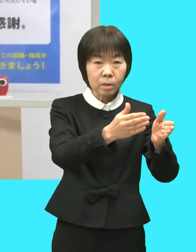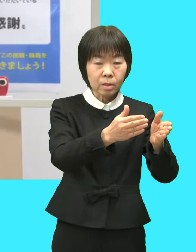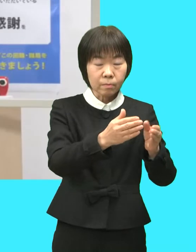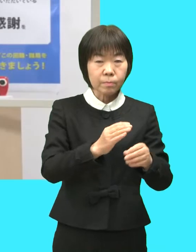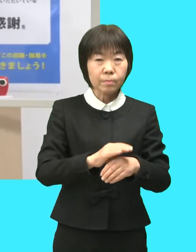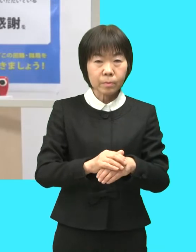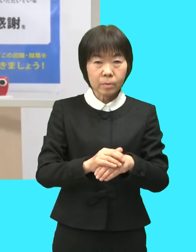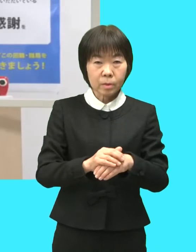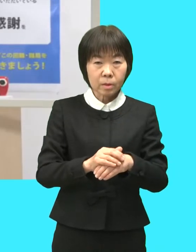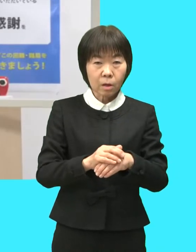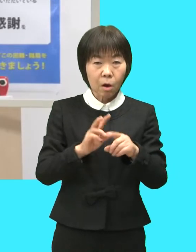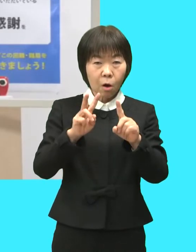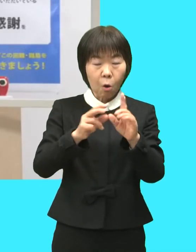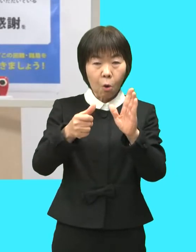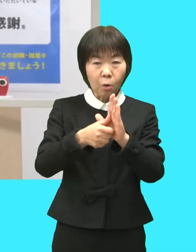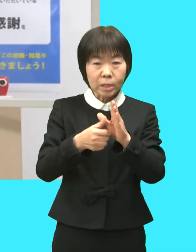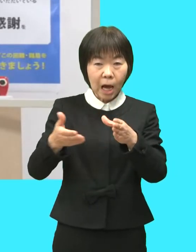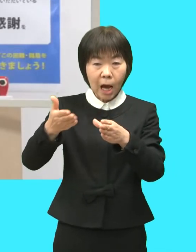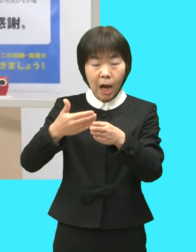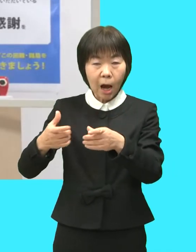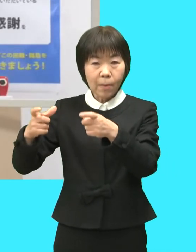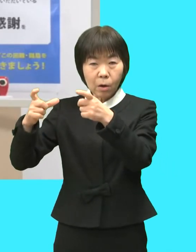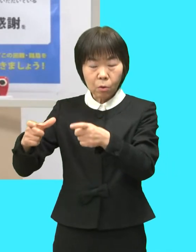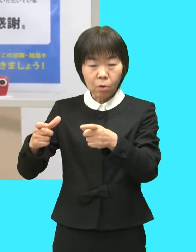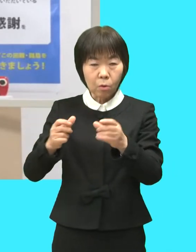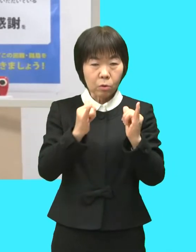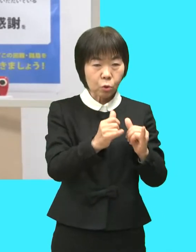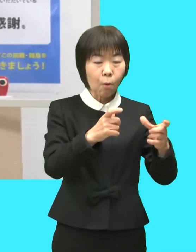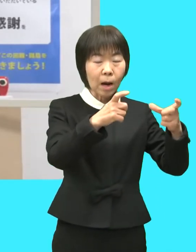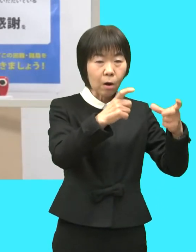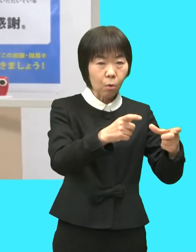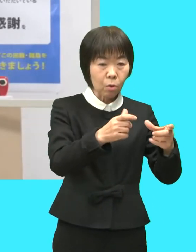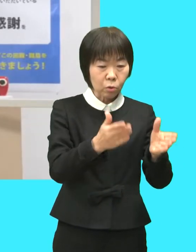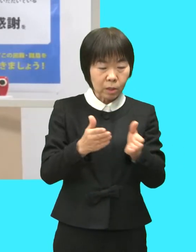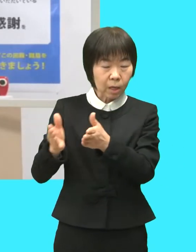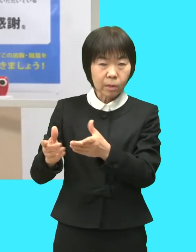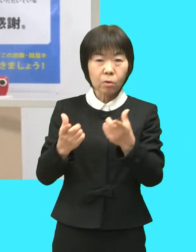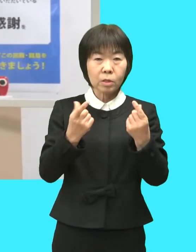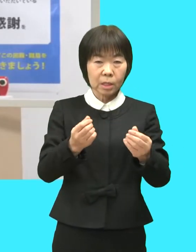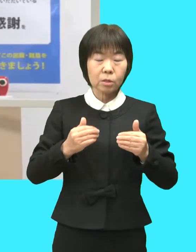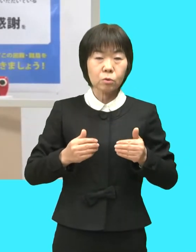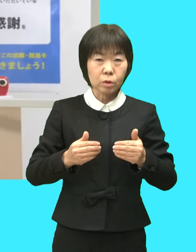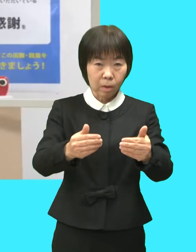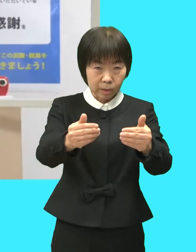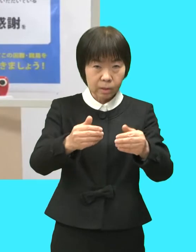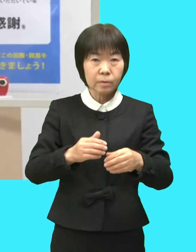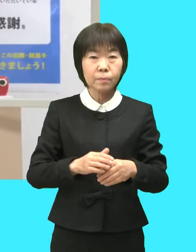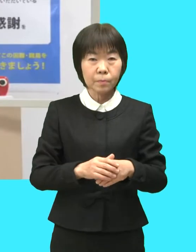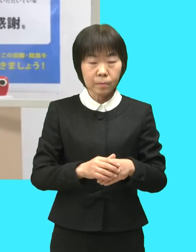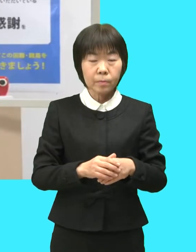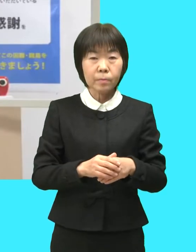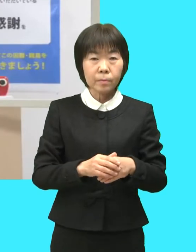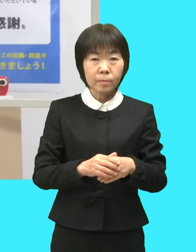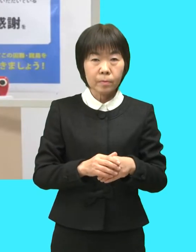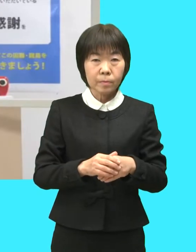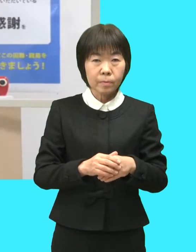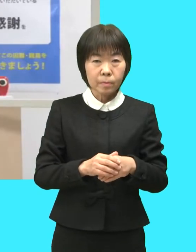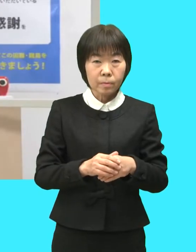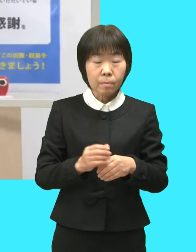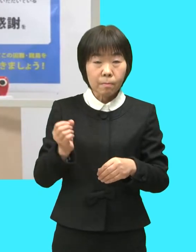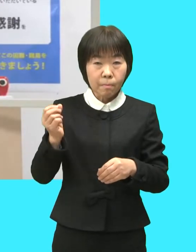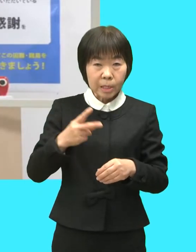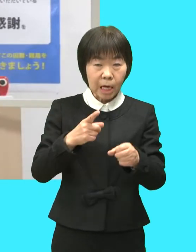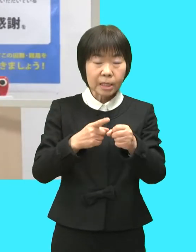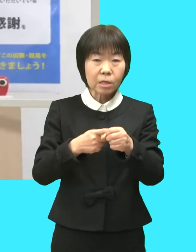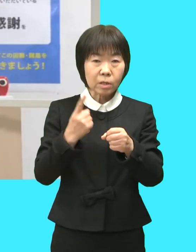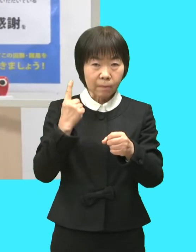さらには小名浜港相馬港の整備を着実に進めてまいります。また